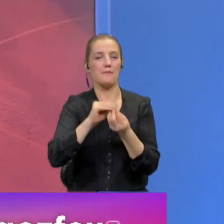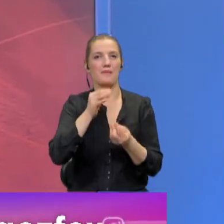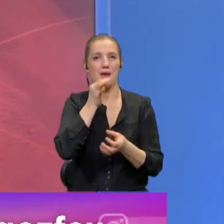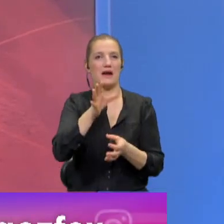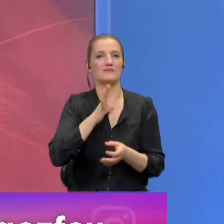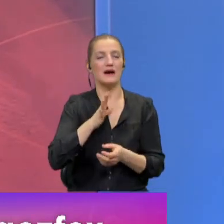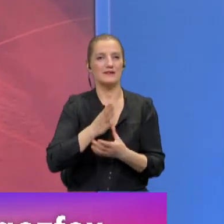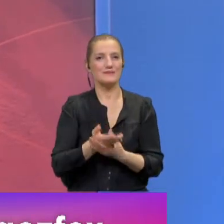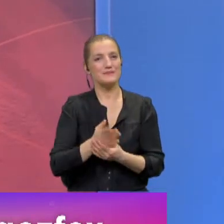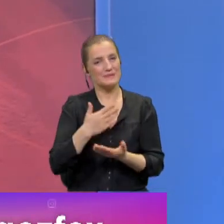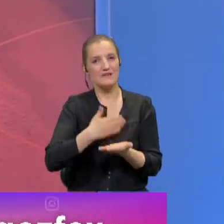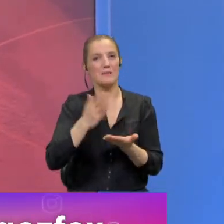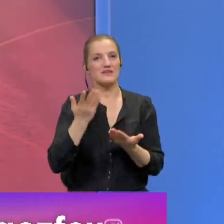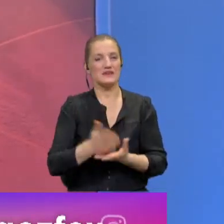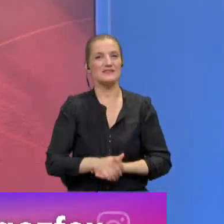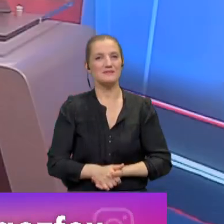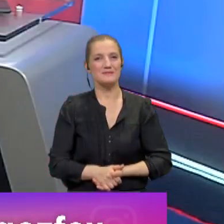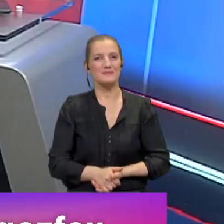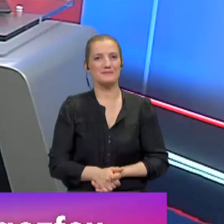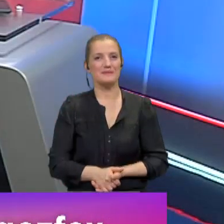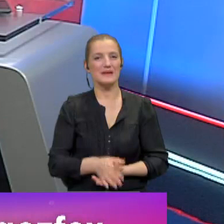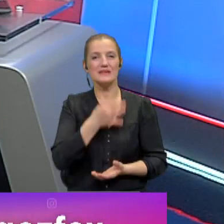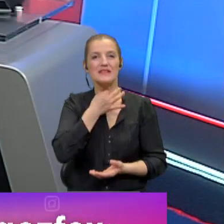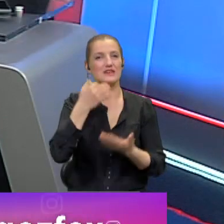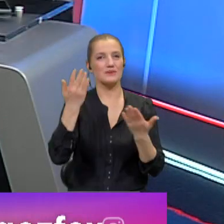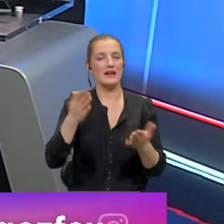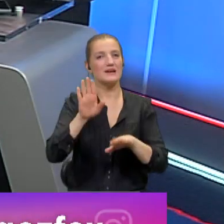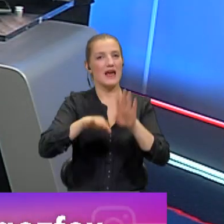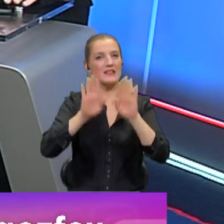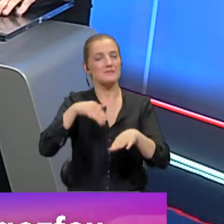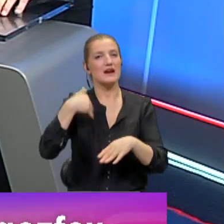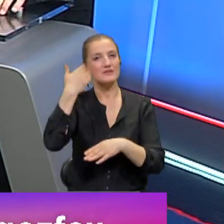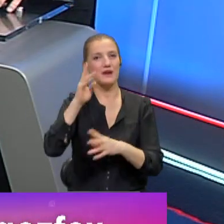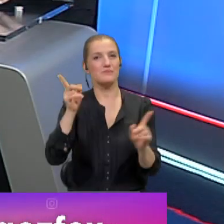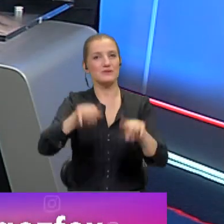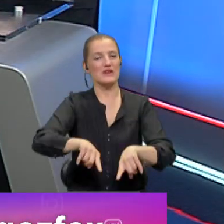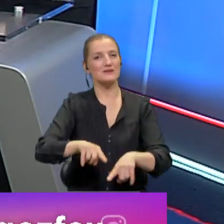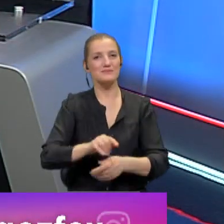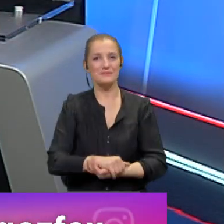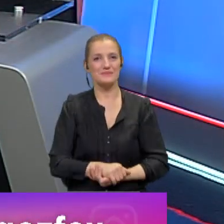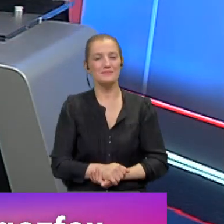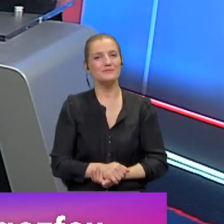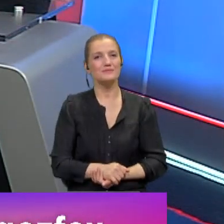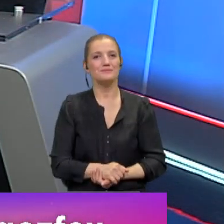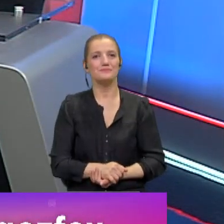onları ekranlarla devam ediyor Teşekkürler reklamlardan sonra buluşalım